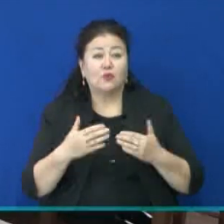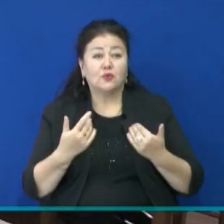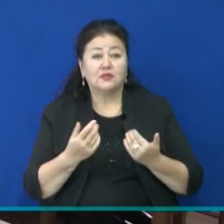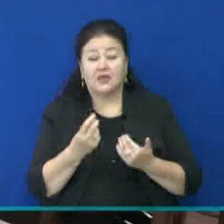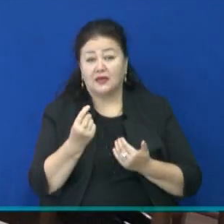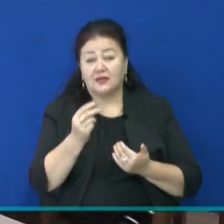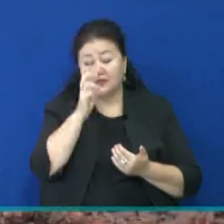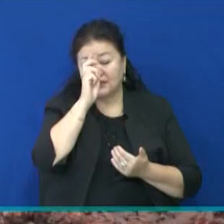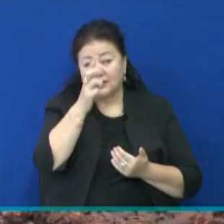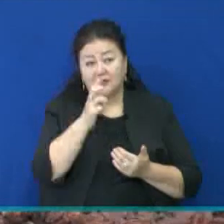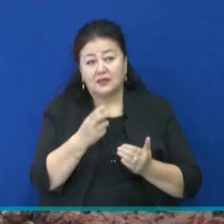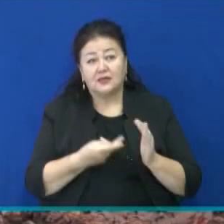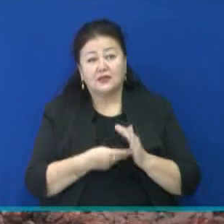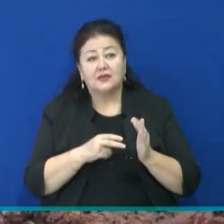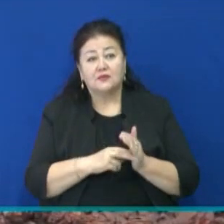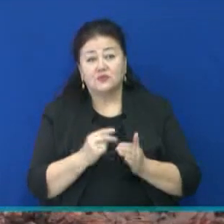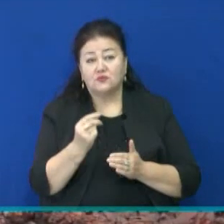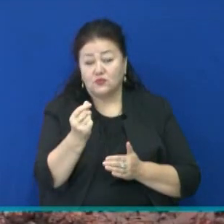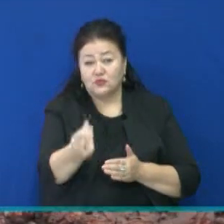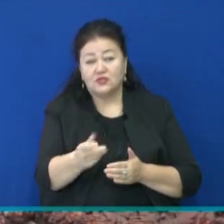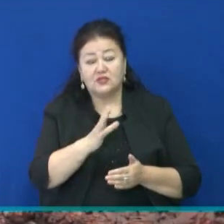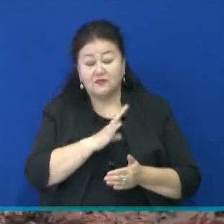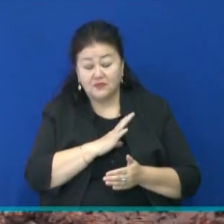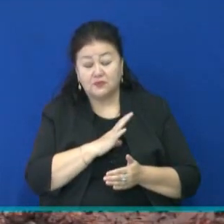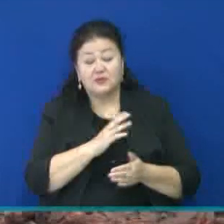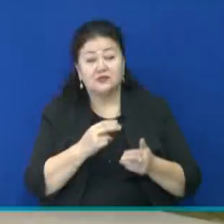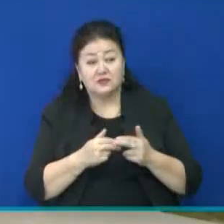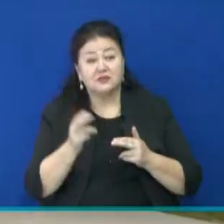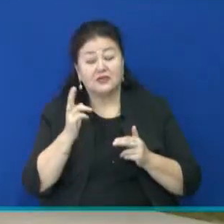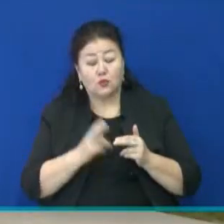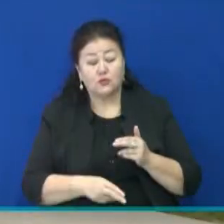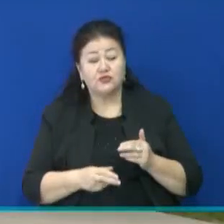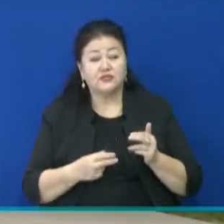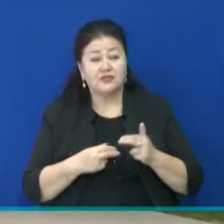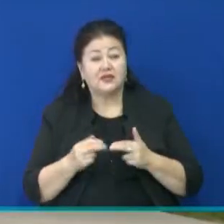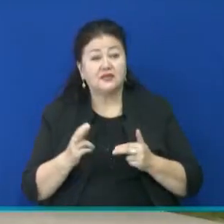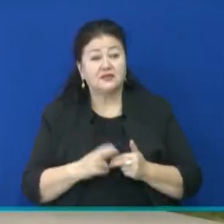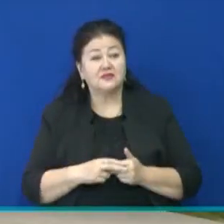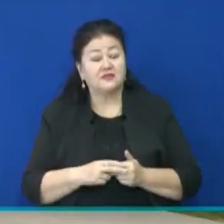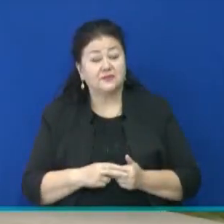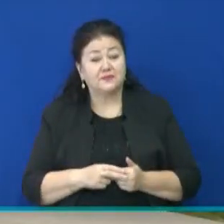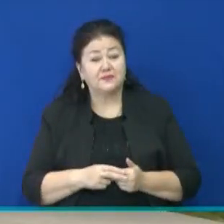средства, выделенные из государственного бюджета. Малика Мухтарова, Арайла Малиханова, Айдос Айткалиев, телеканал «Семей».